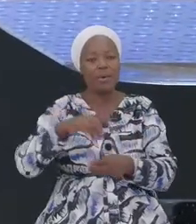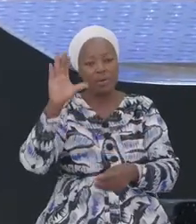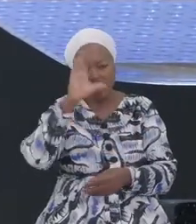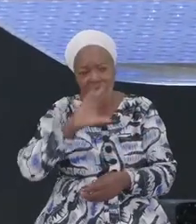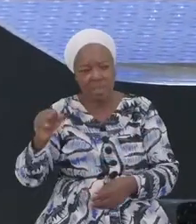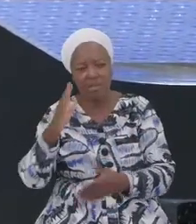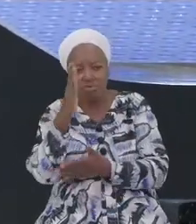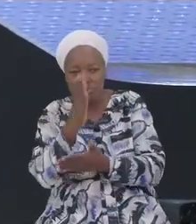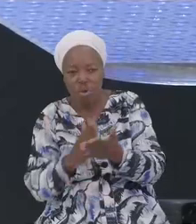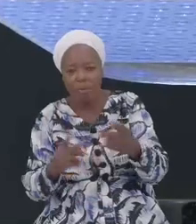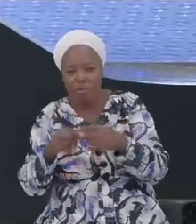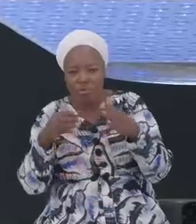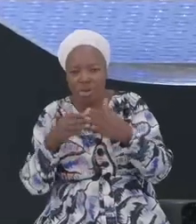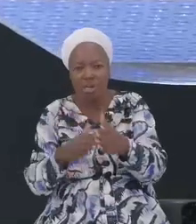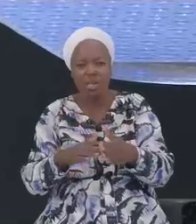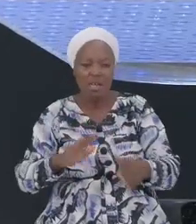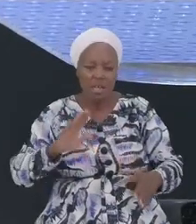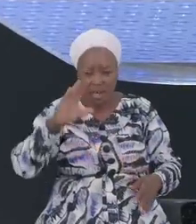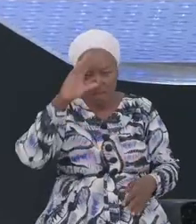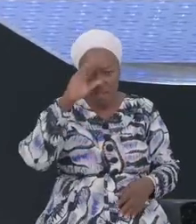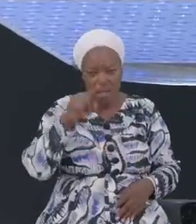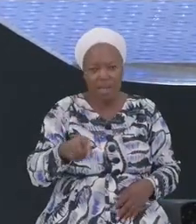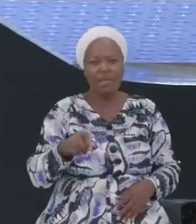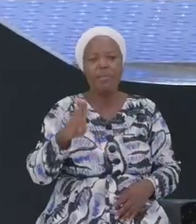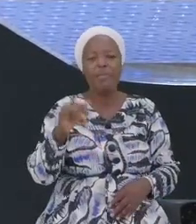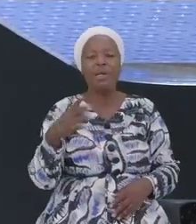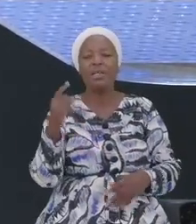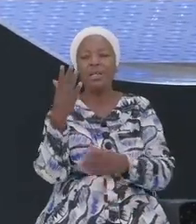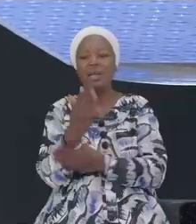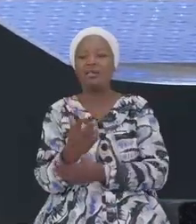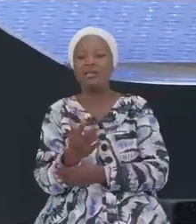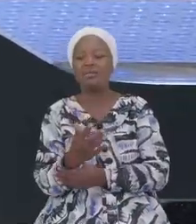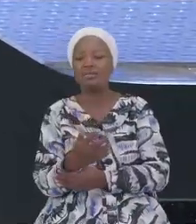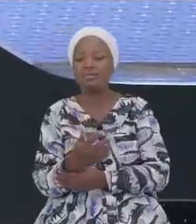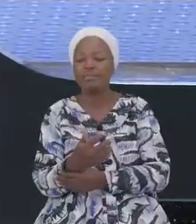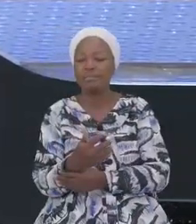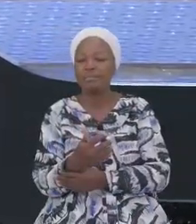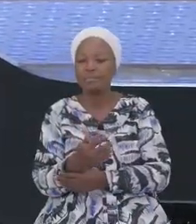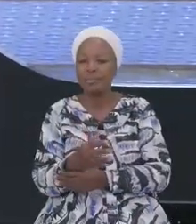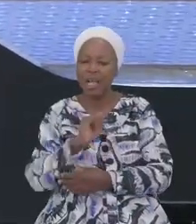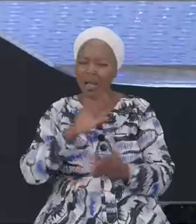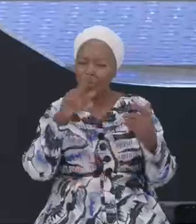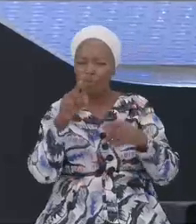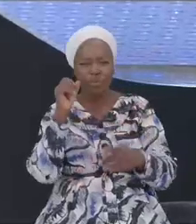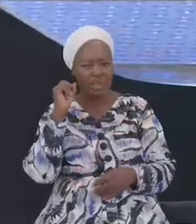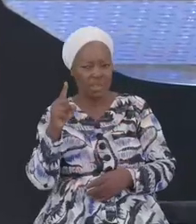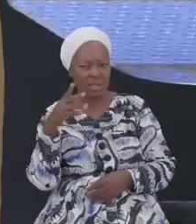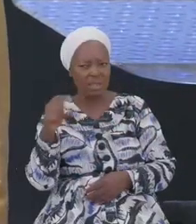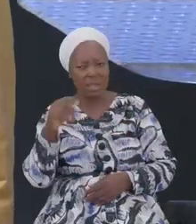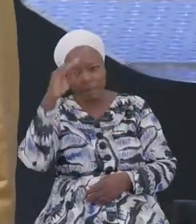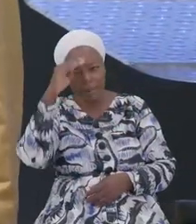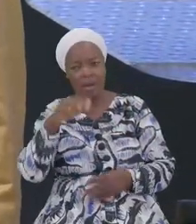en tâtonnant des personnes pour le guider. Vous devez comprendre, l'homme a perdu la